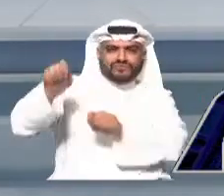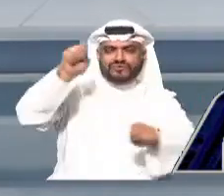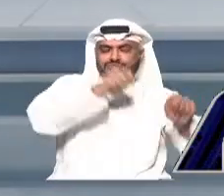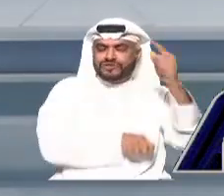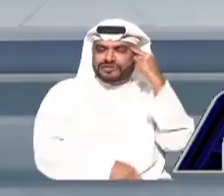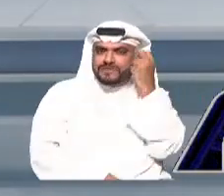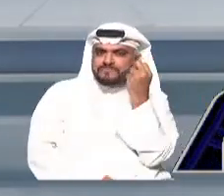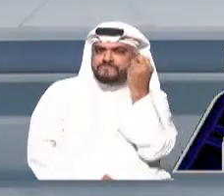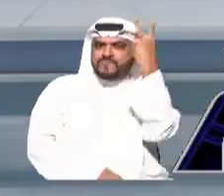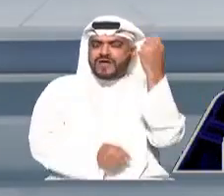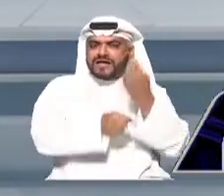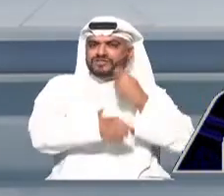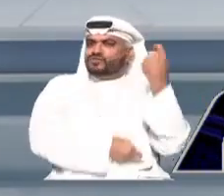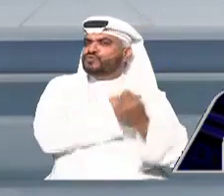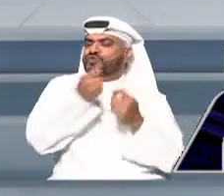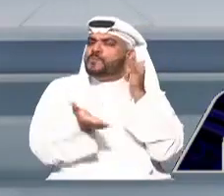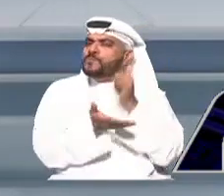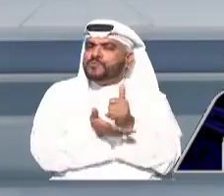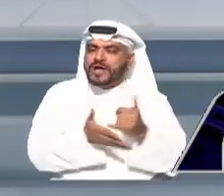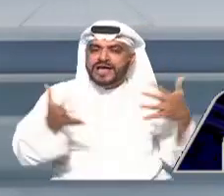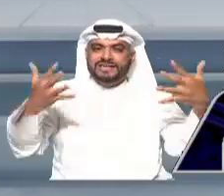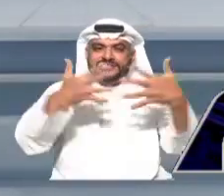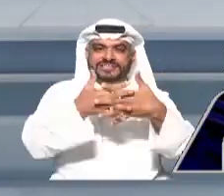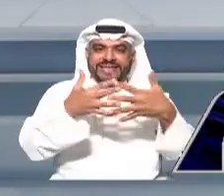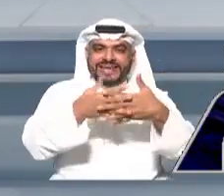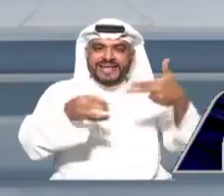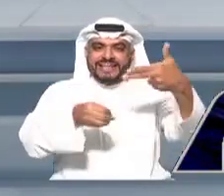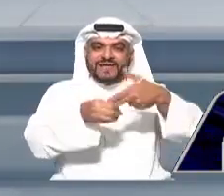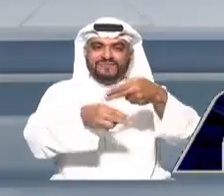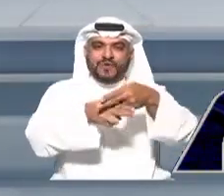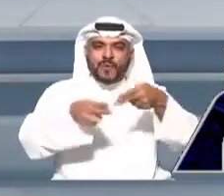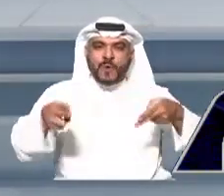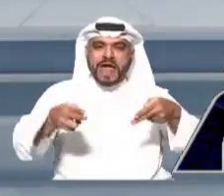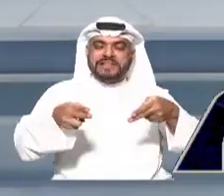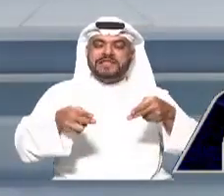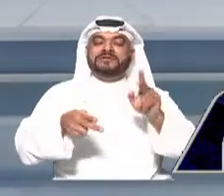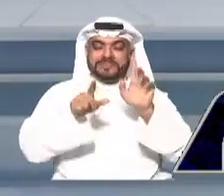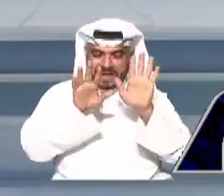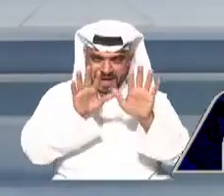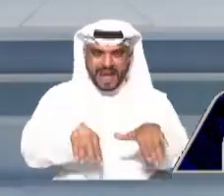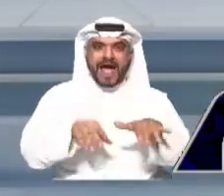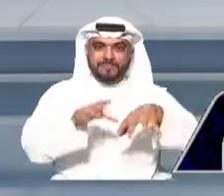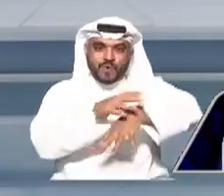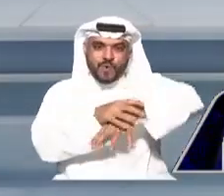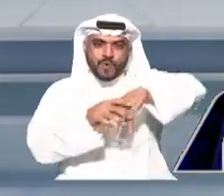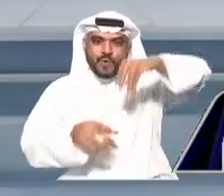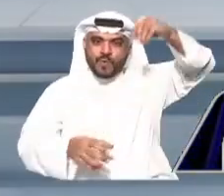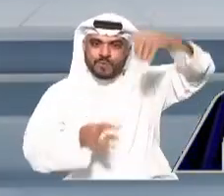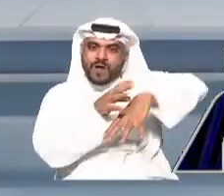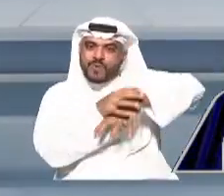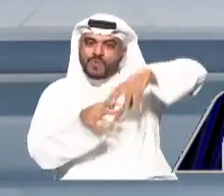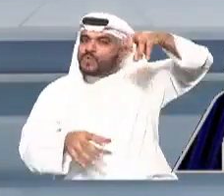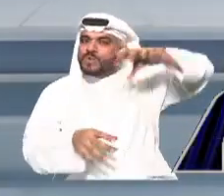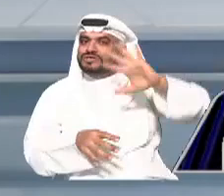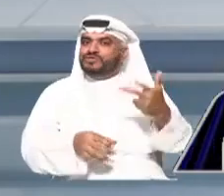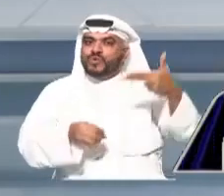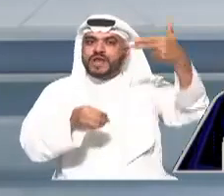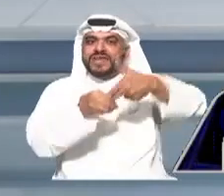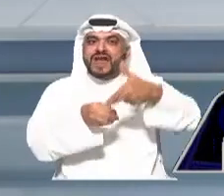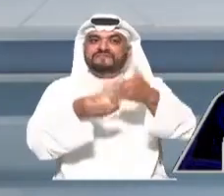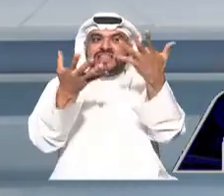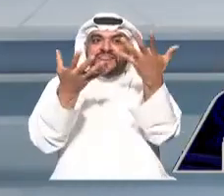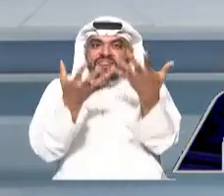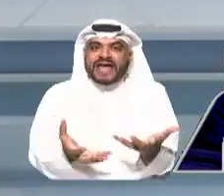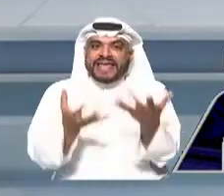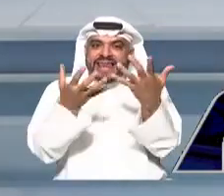تنفذها شركة النفط الكويت ضمن استراتيجية العامة لمؤسسة البترول الكويتية حتى عام 2040، والتي تأتي